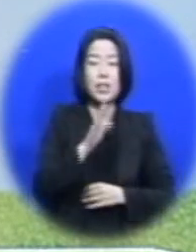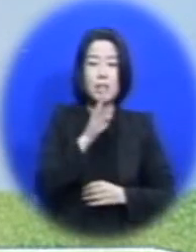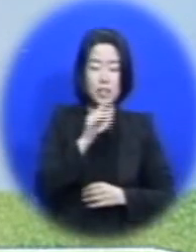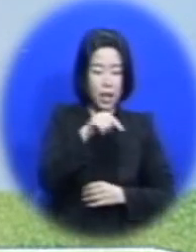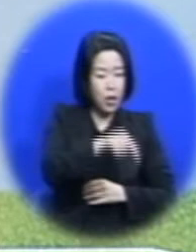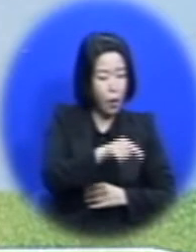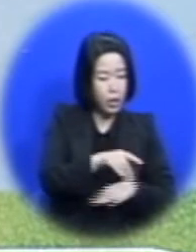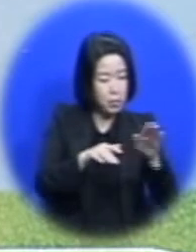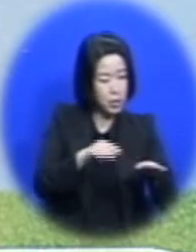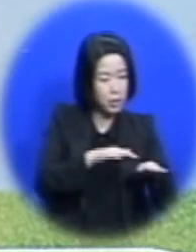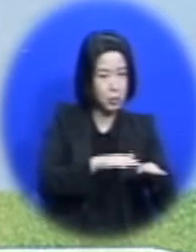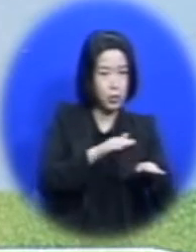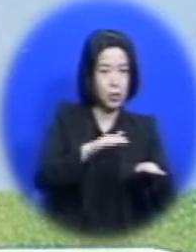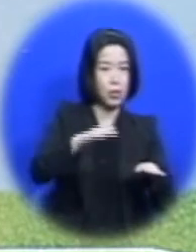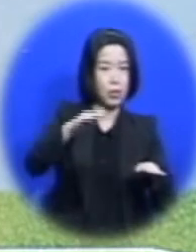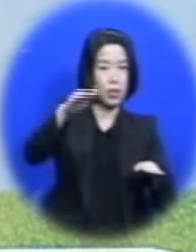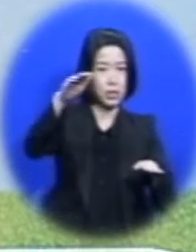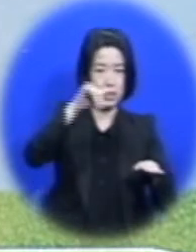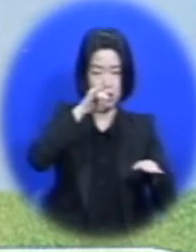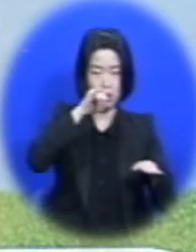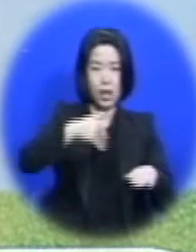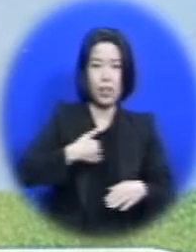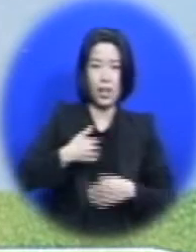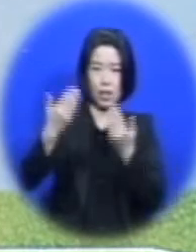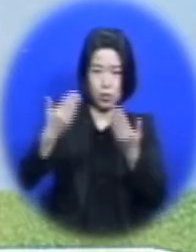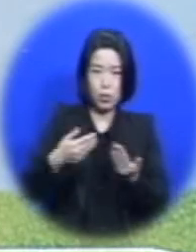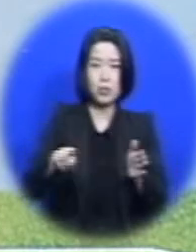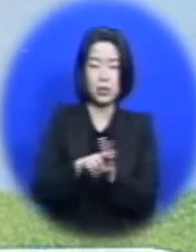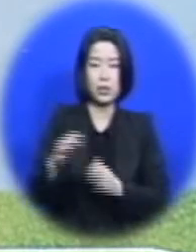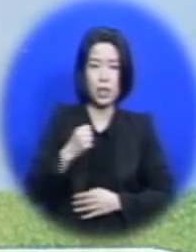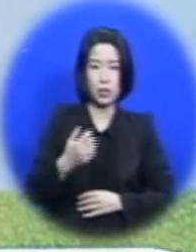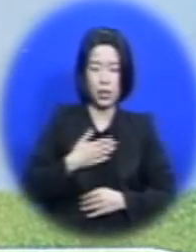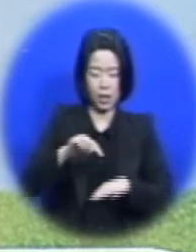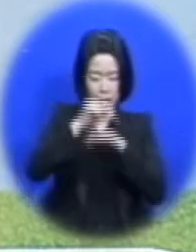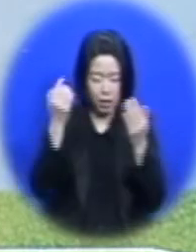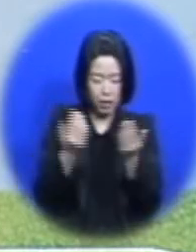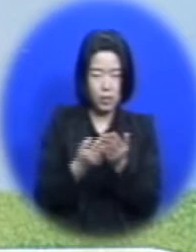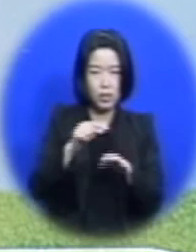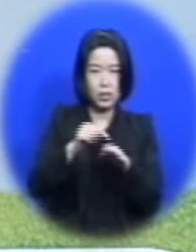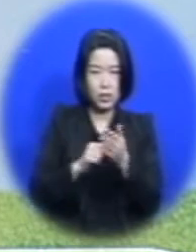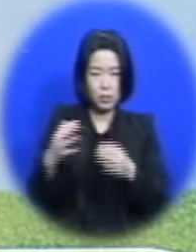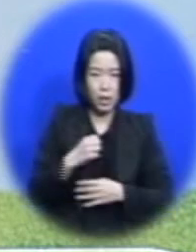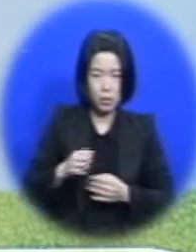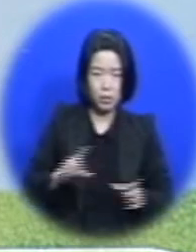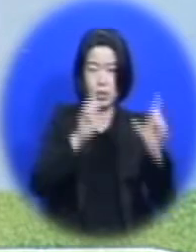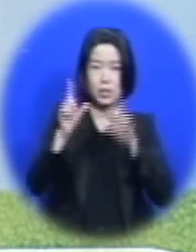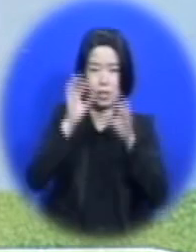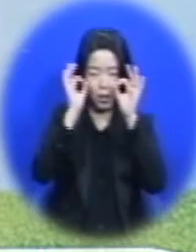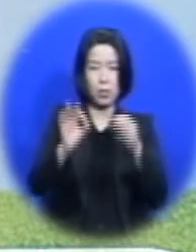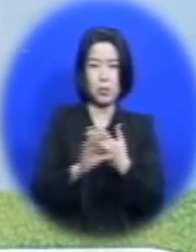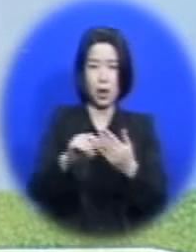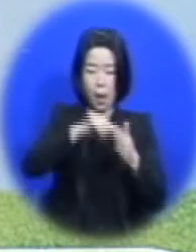시작하는 거예요 내게 주어진 믿음으로 내가 전심으로 사랑하기 시작하면 그러면 비로서 내